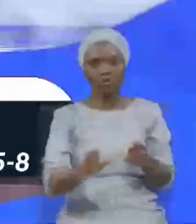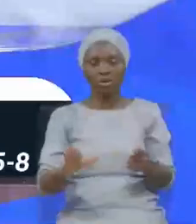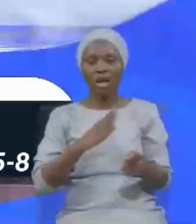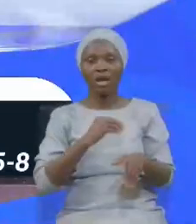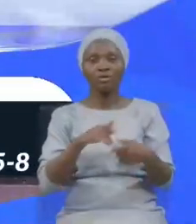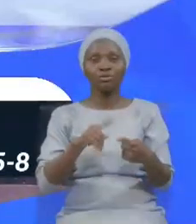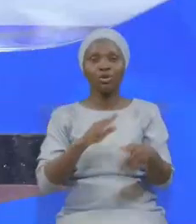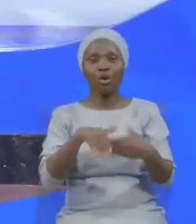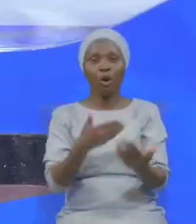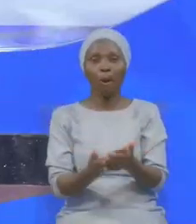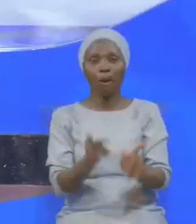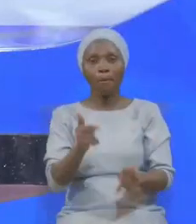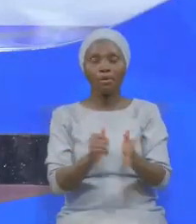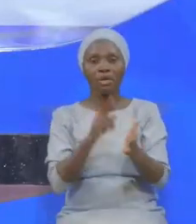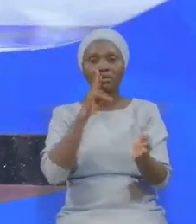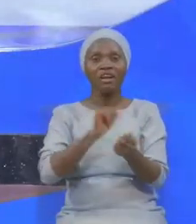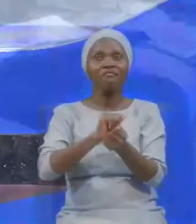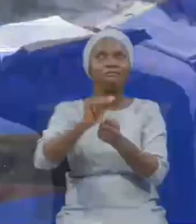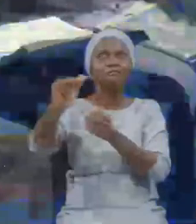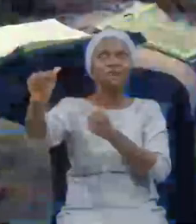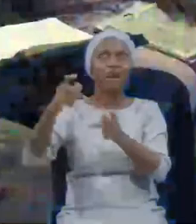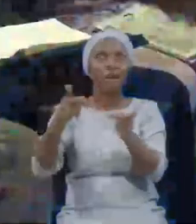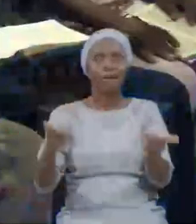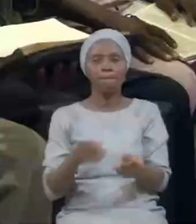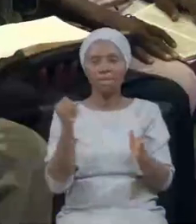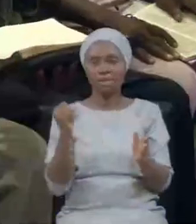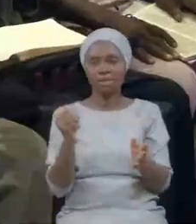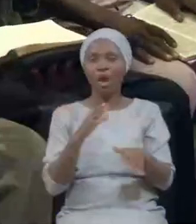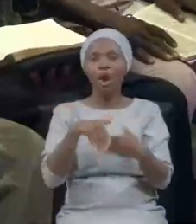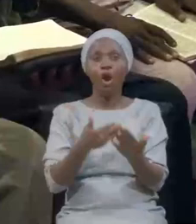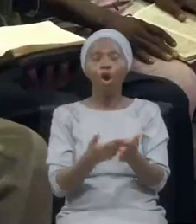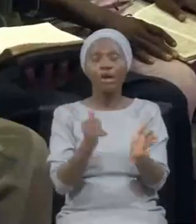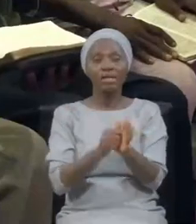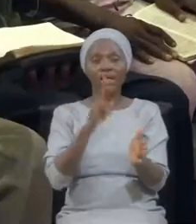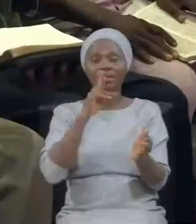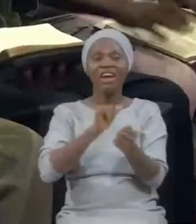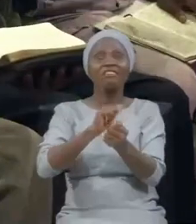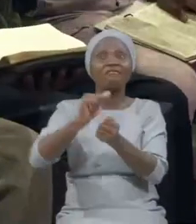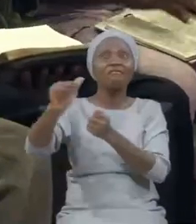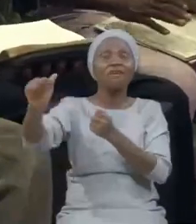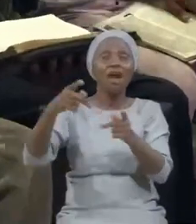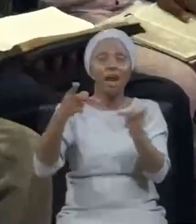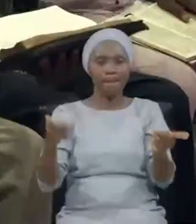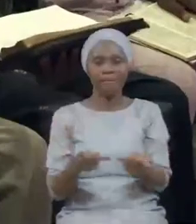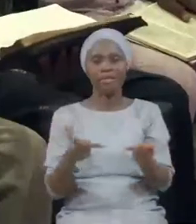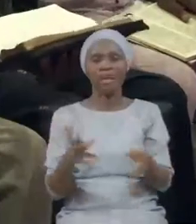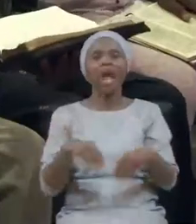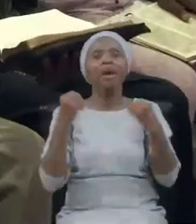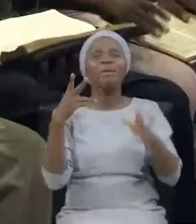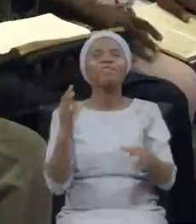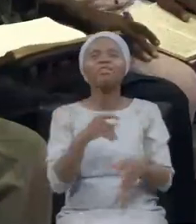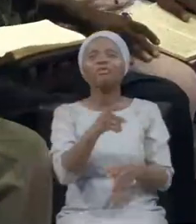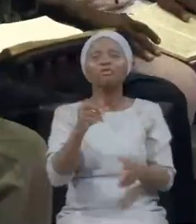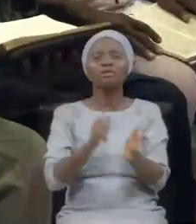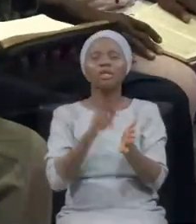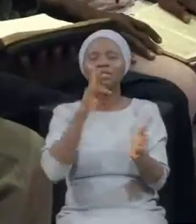au loin. Combien de personnes sont au loin? Ceux qui sont au loin, je dis combien de personnes sont au loin? Ceux